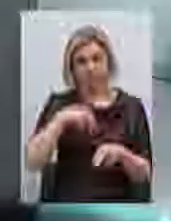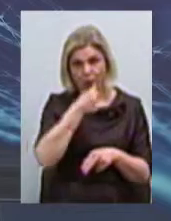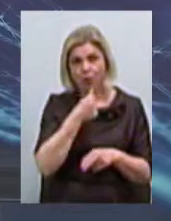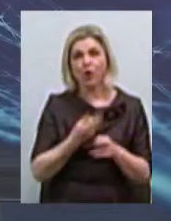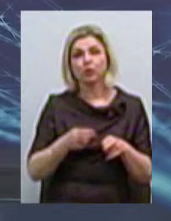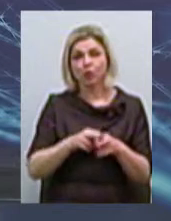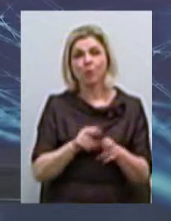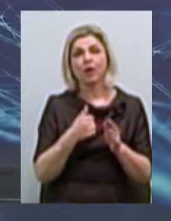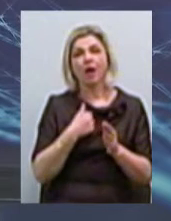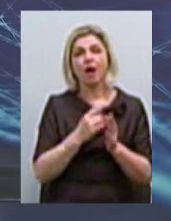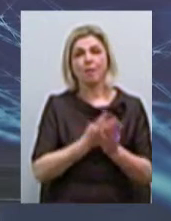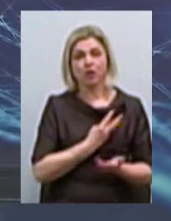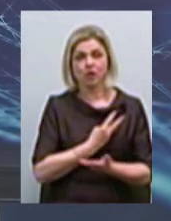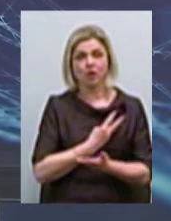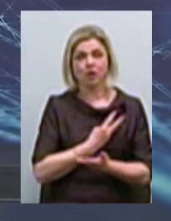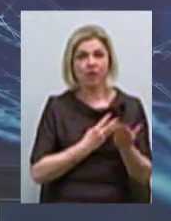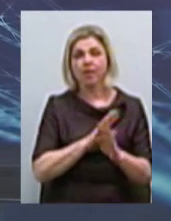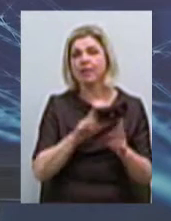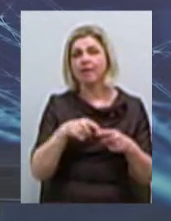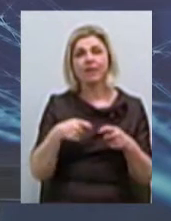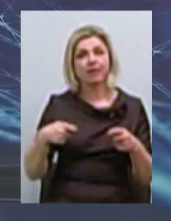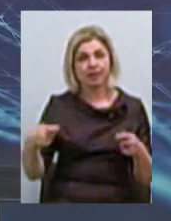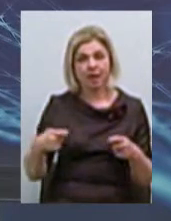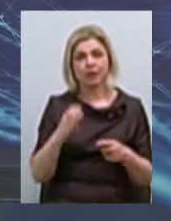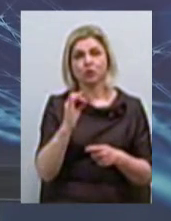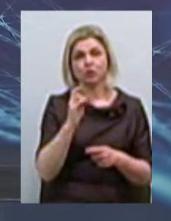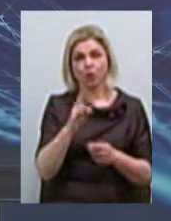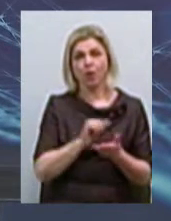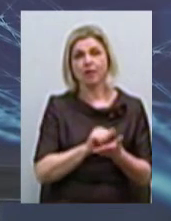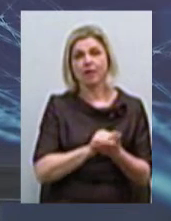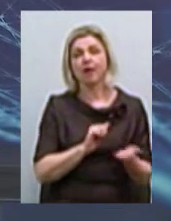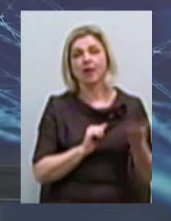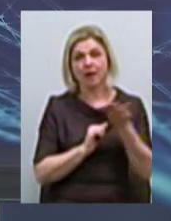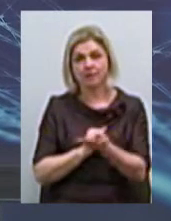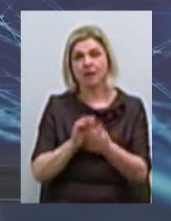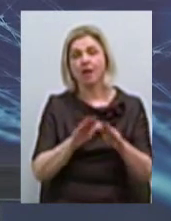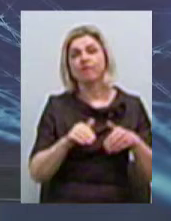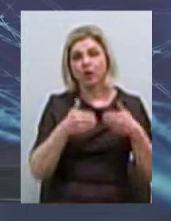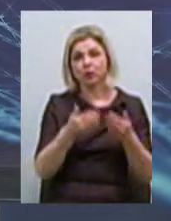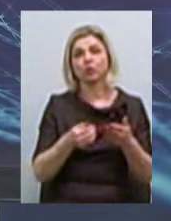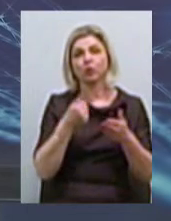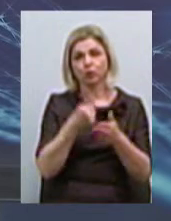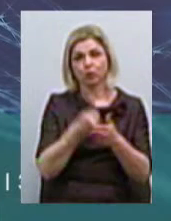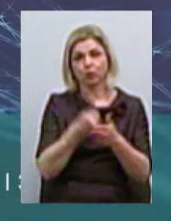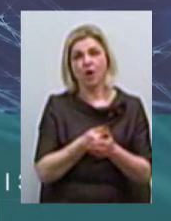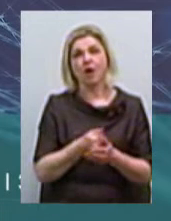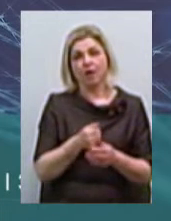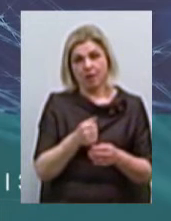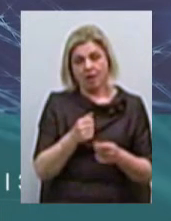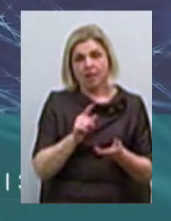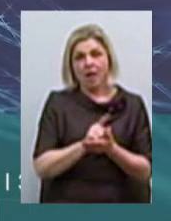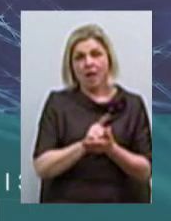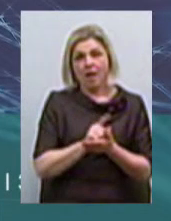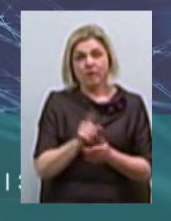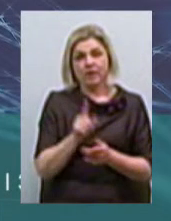я бажаю вам не відкладати термін подання декларації, звернутися до контролюючих